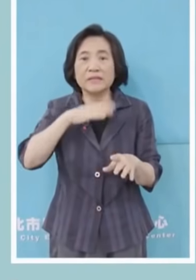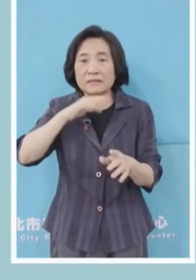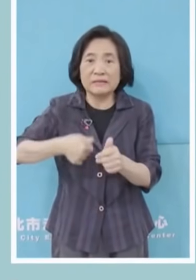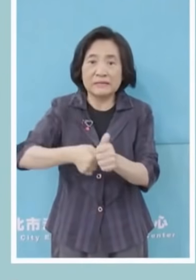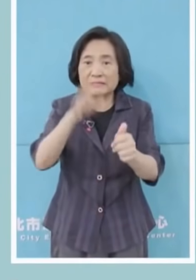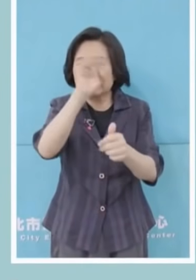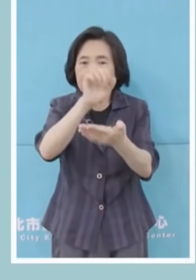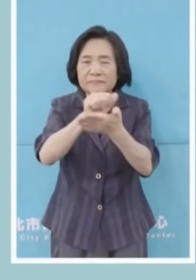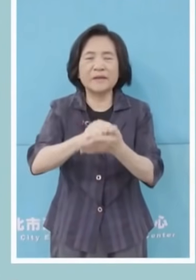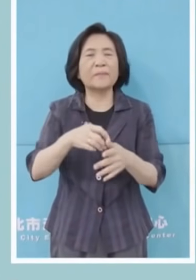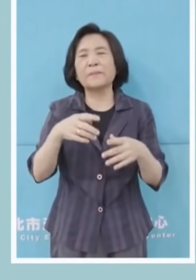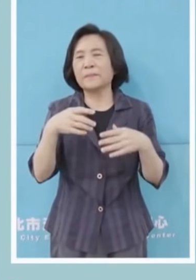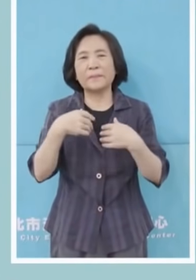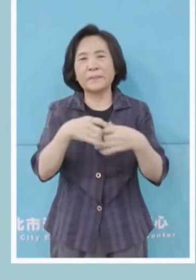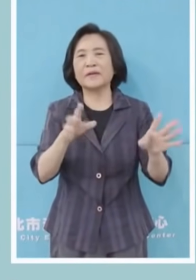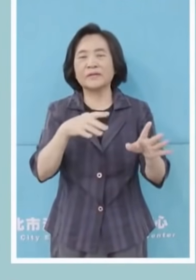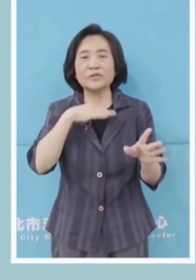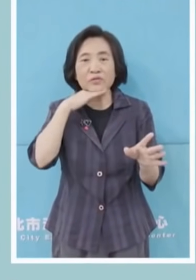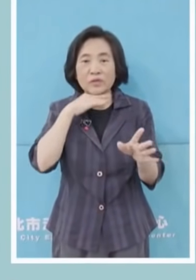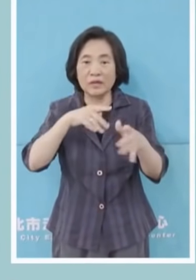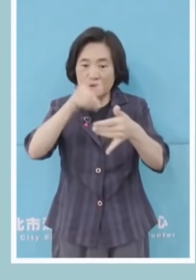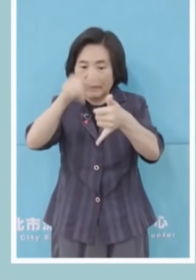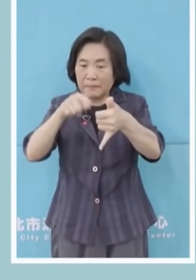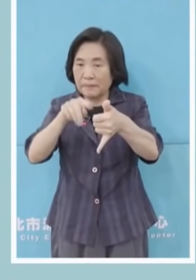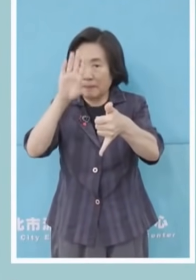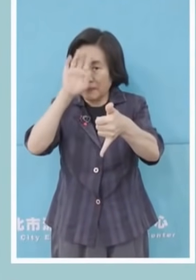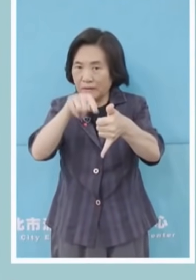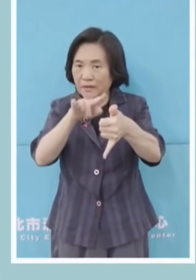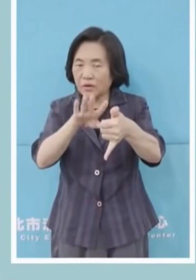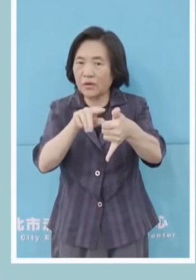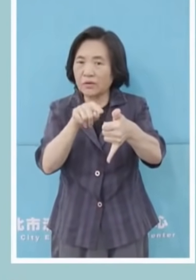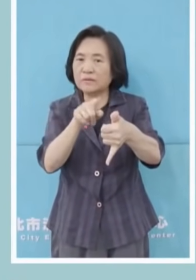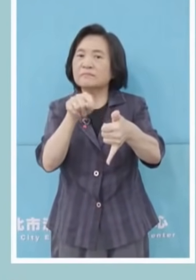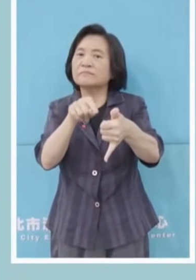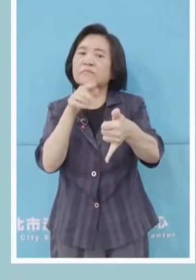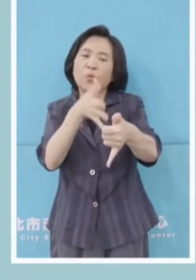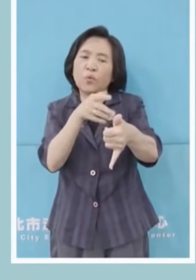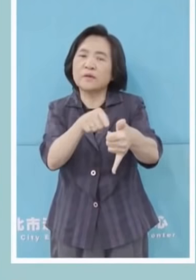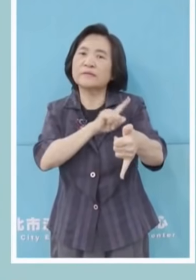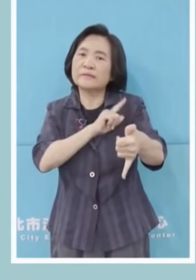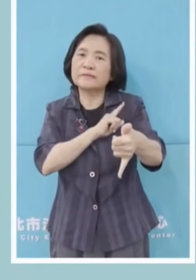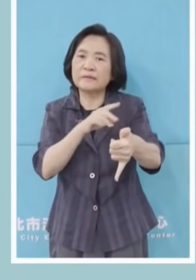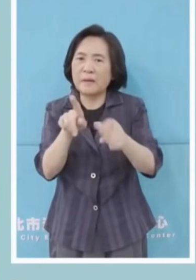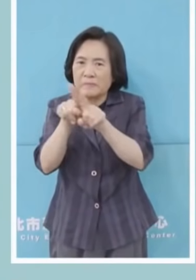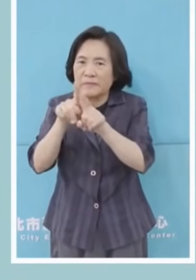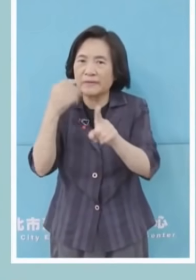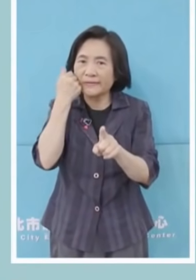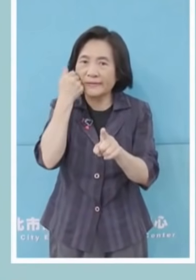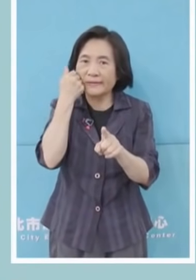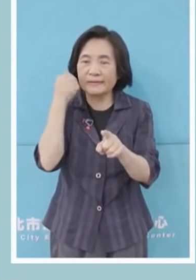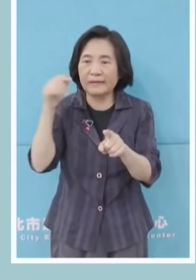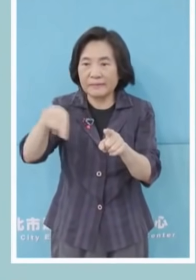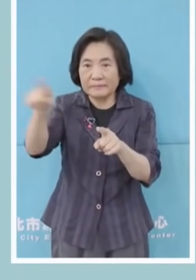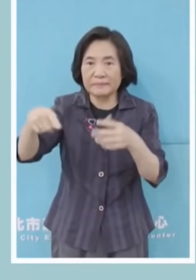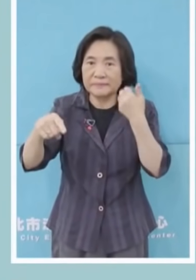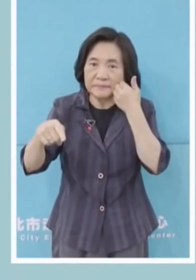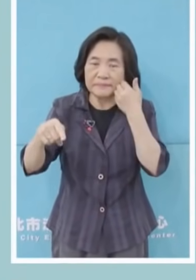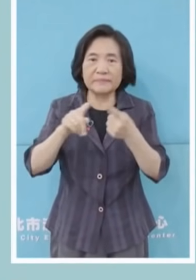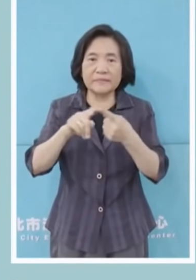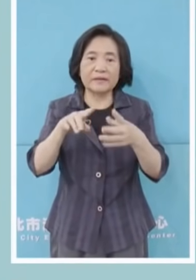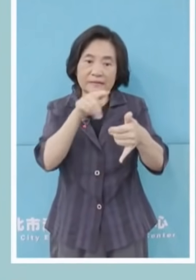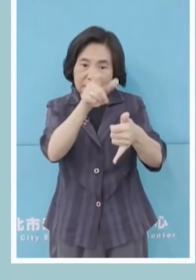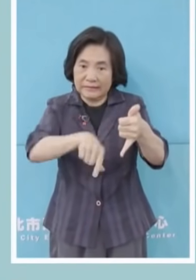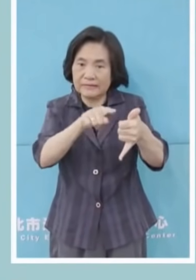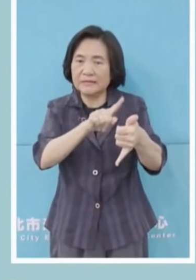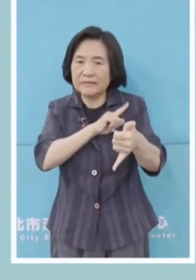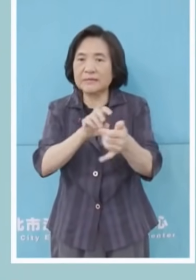意思就是说，由那个确诊者哈自己去想想看，最有可能跟你接触是哪些人，甚至是由你自己